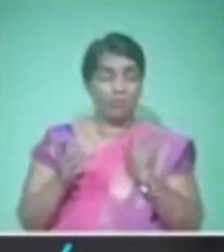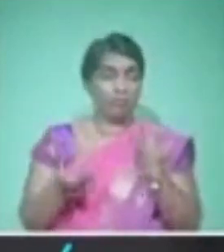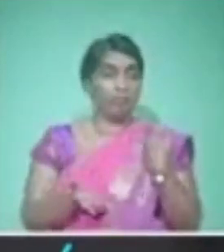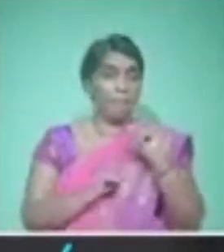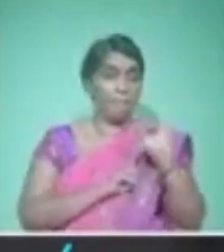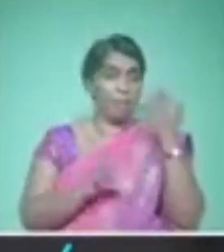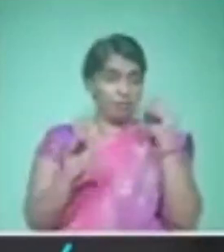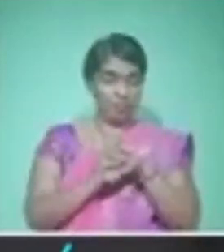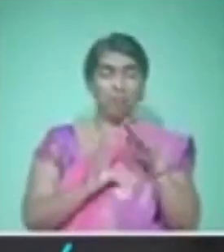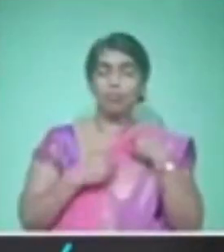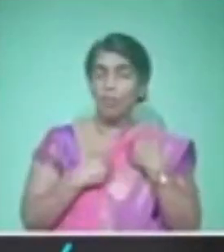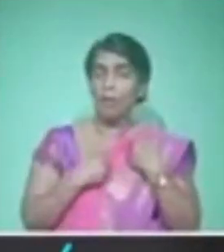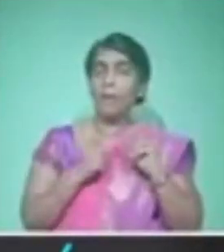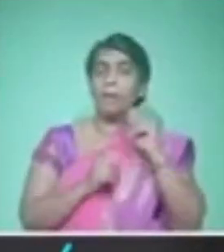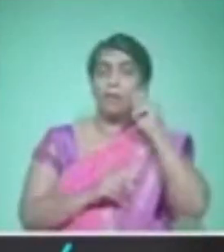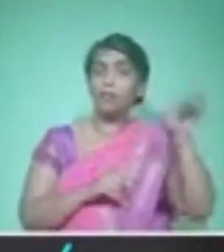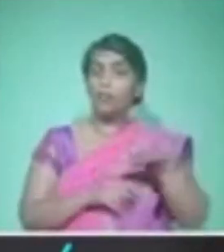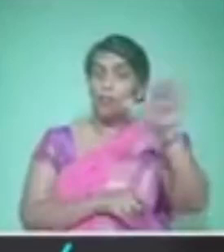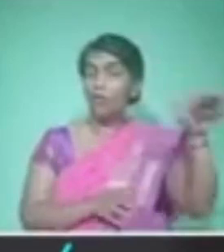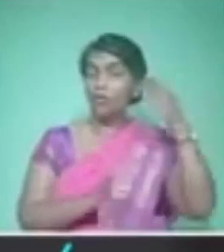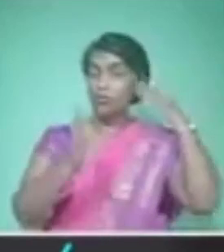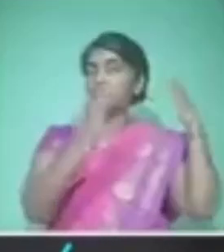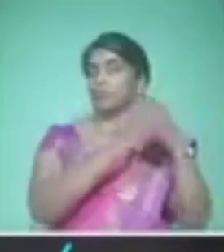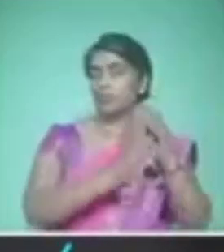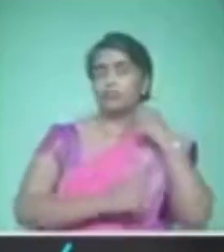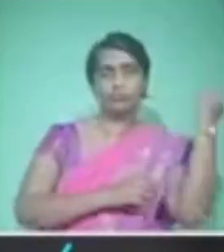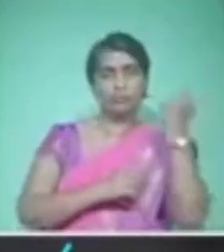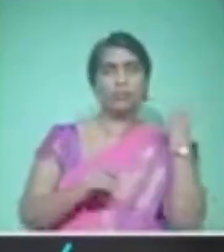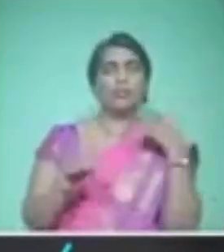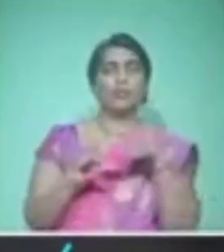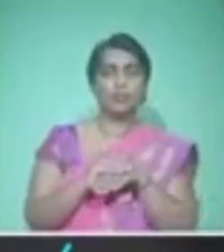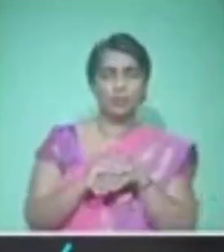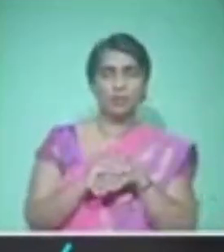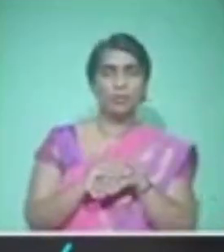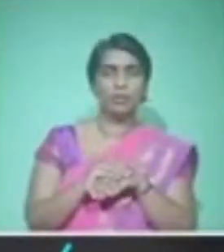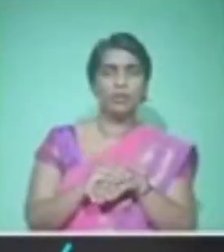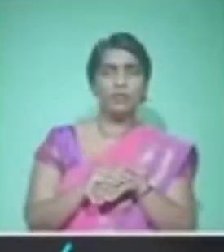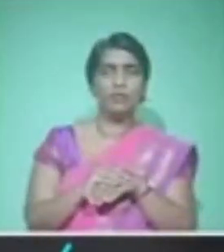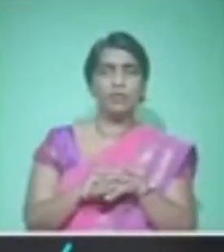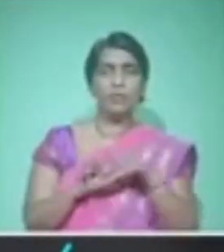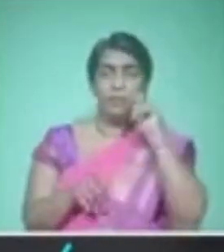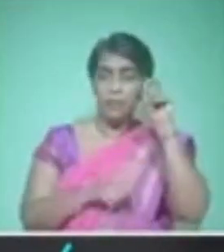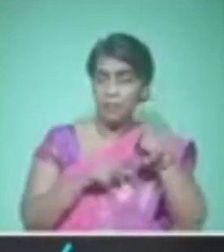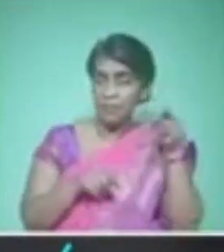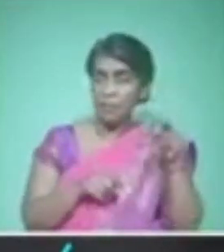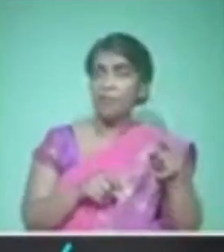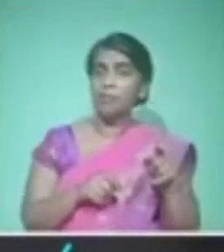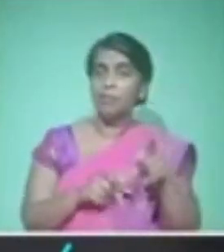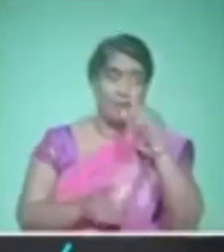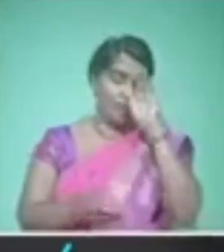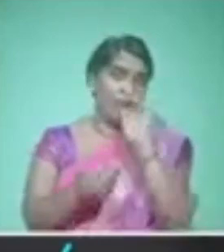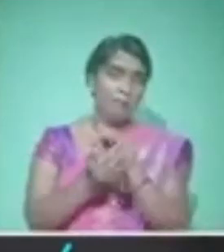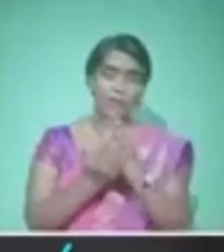ඉන්න ඕනේ පාරිභෝගිකය වෙනුවෙන් කතා කරන්න තමයි අපි නැගිටලා ඉන්න ඕනේ. පාරිභෝගිකයට ඕනේ